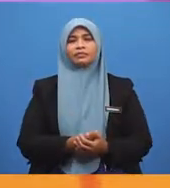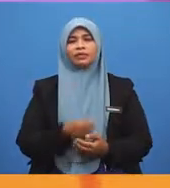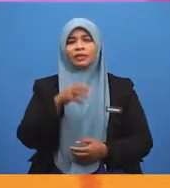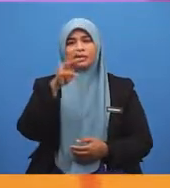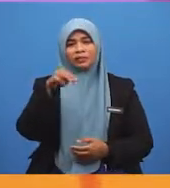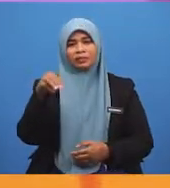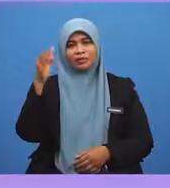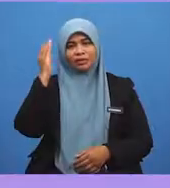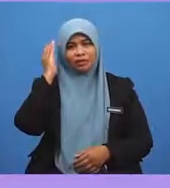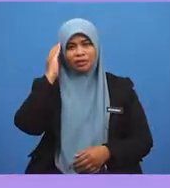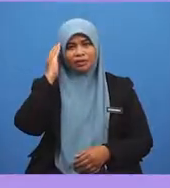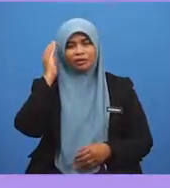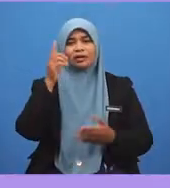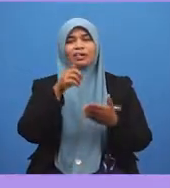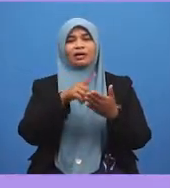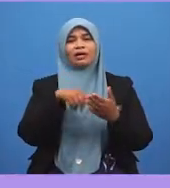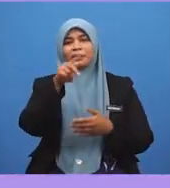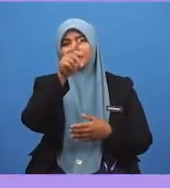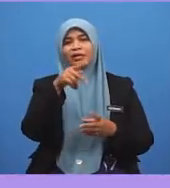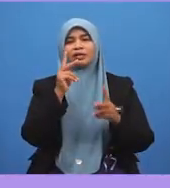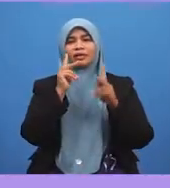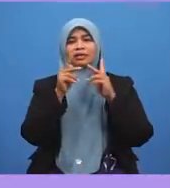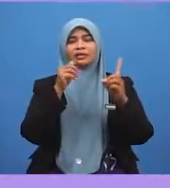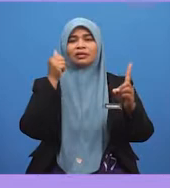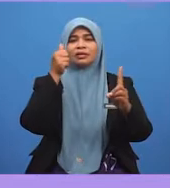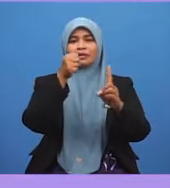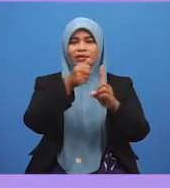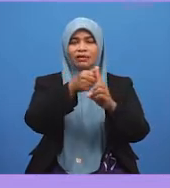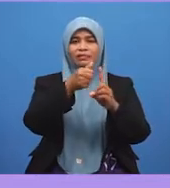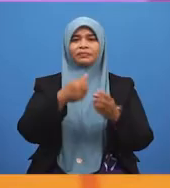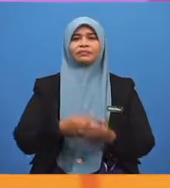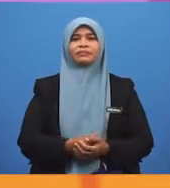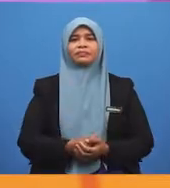Murid-murid tahu apakah kata arah?